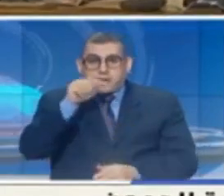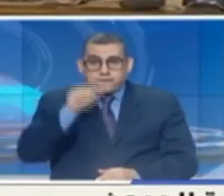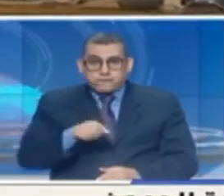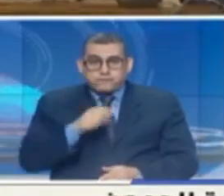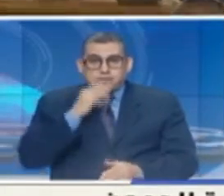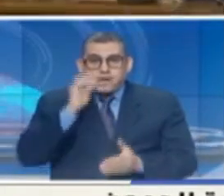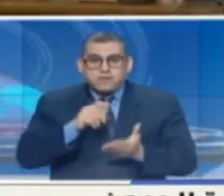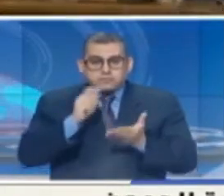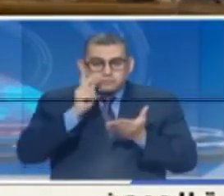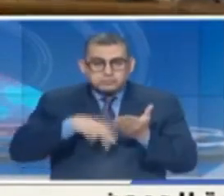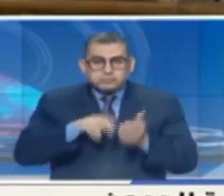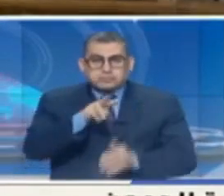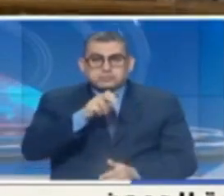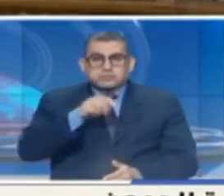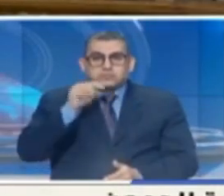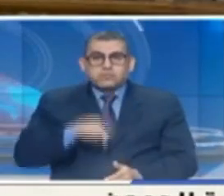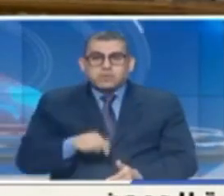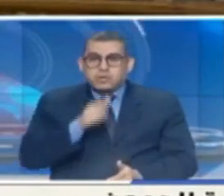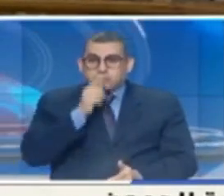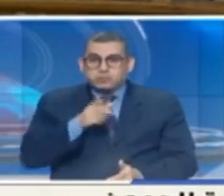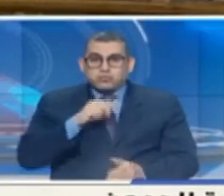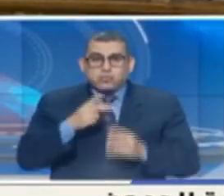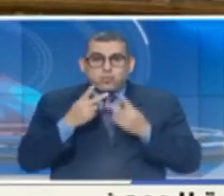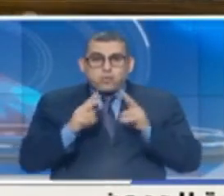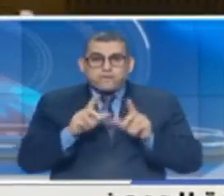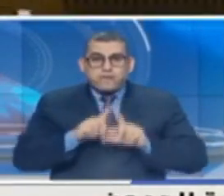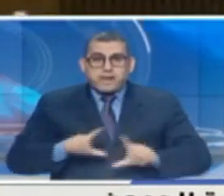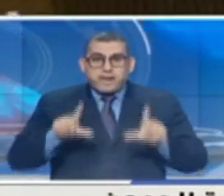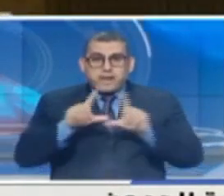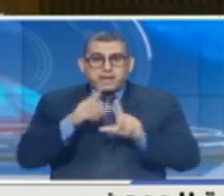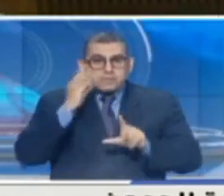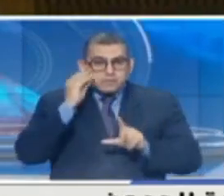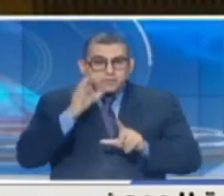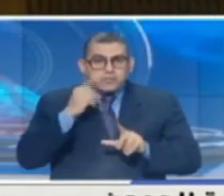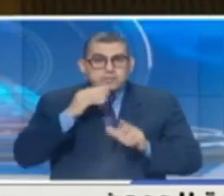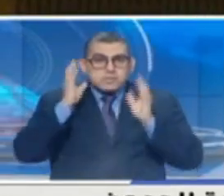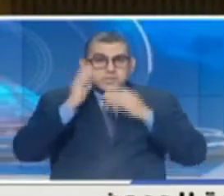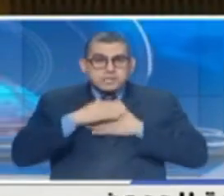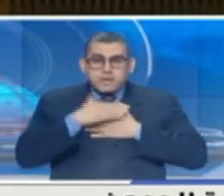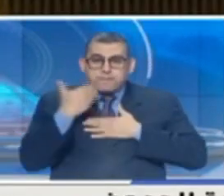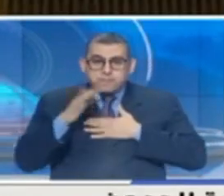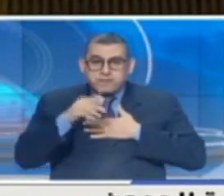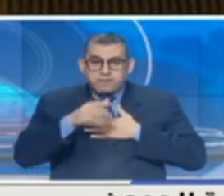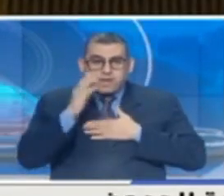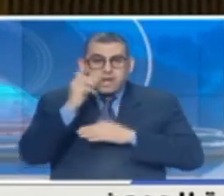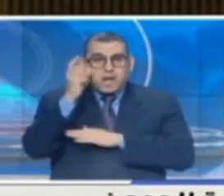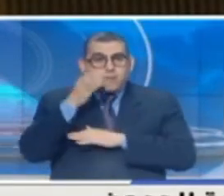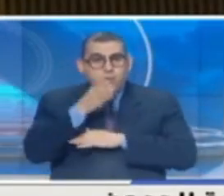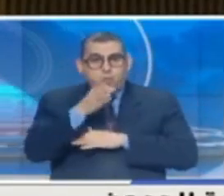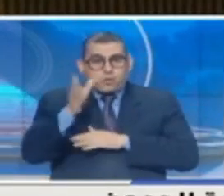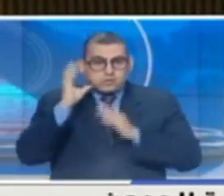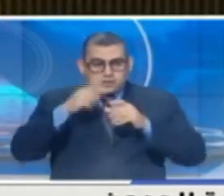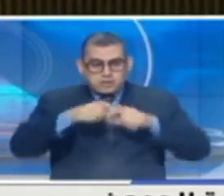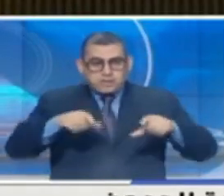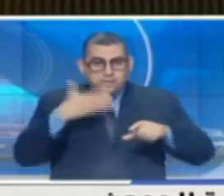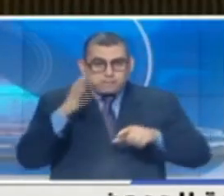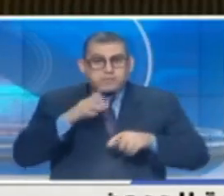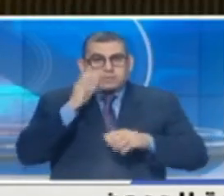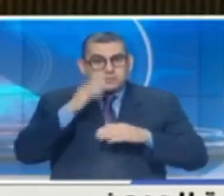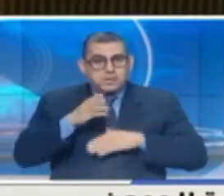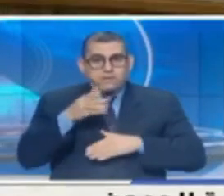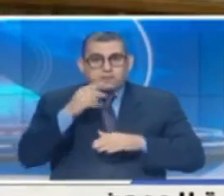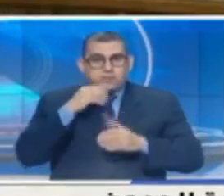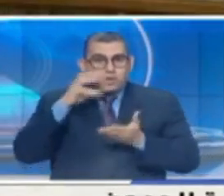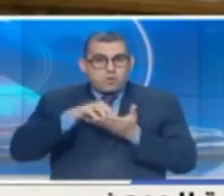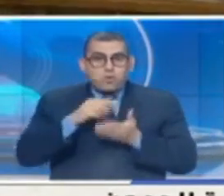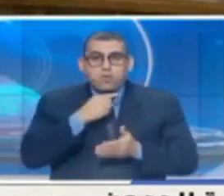عند مخالفة تلك الإجراءات. هذا وافقت اللجنة على السماح بإقامة صلاة الجنازة داخل المساجد الكبرى والجامعة التي تقام بها